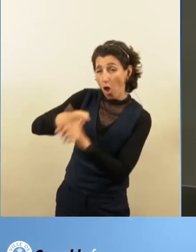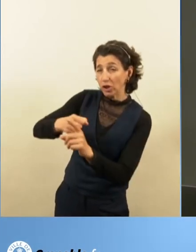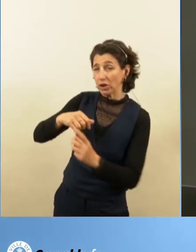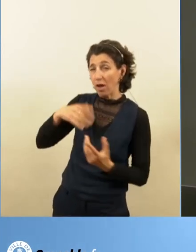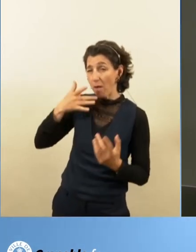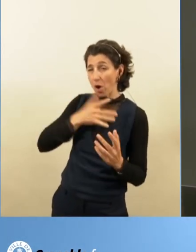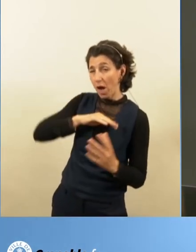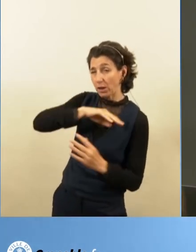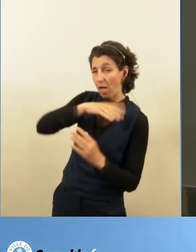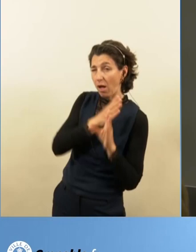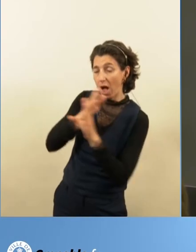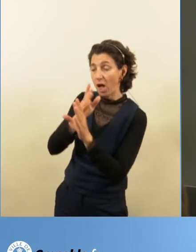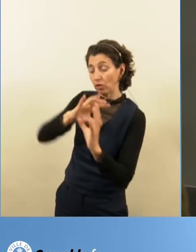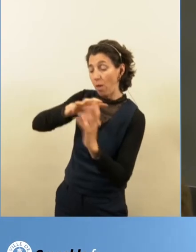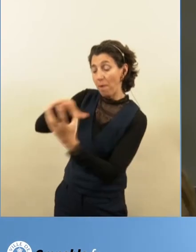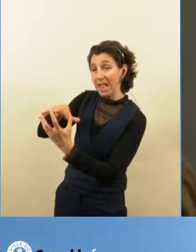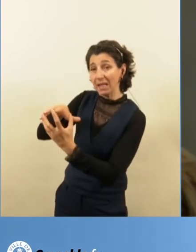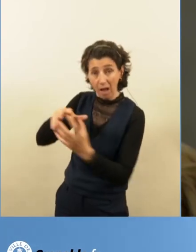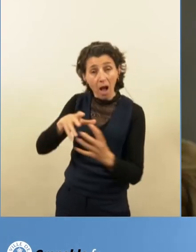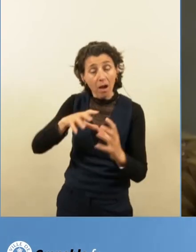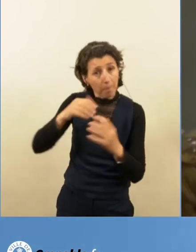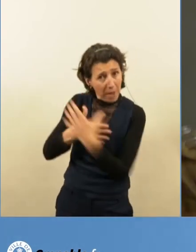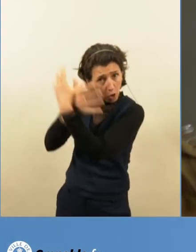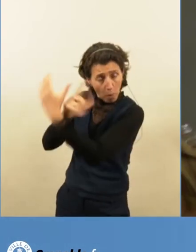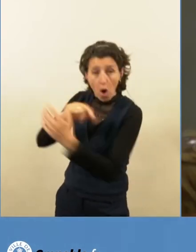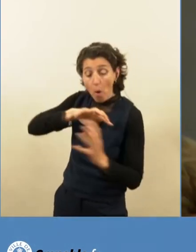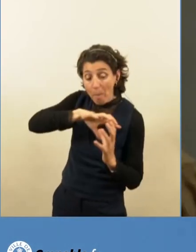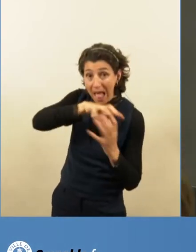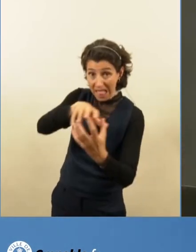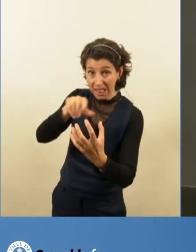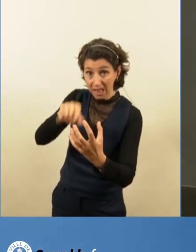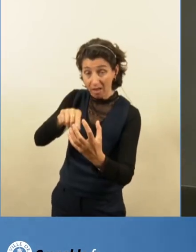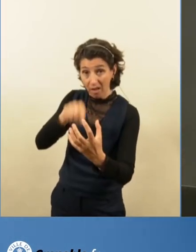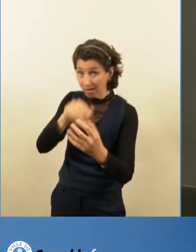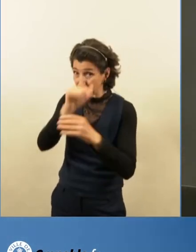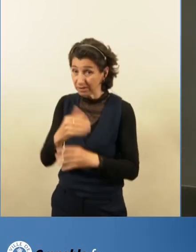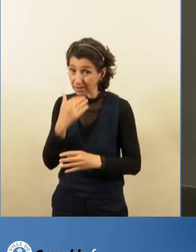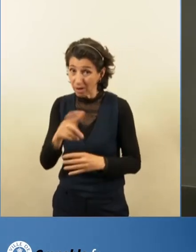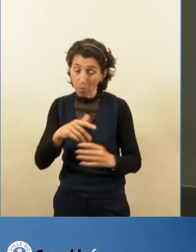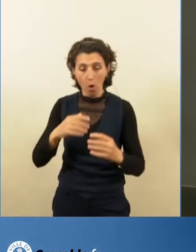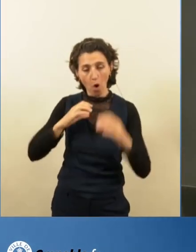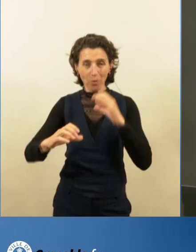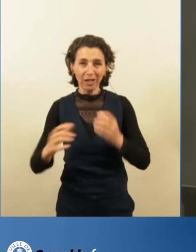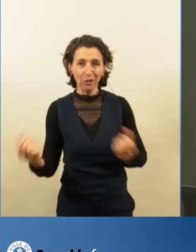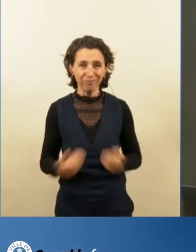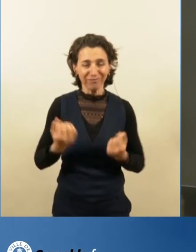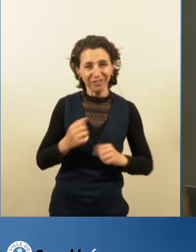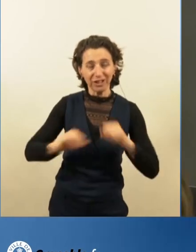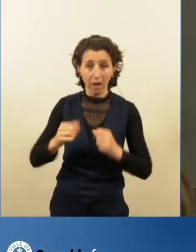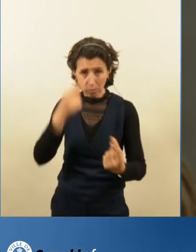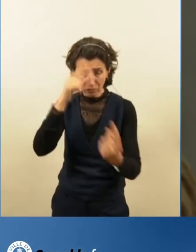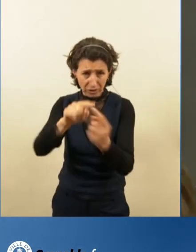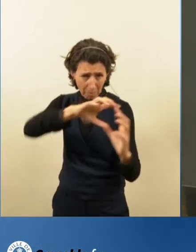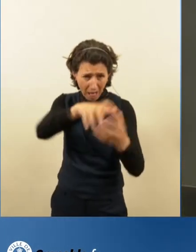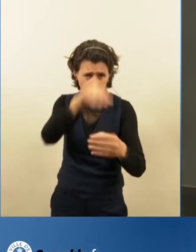notre planète vous faites de la communication à l'heure où il est urgent d'agir pour la planète je vous remercie